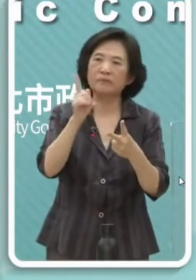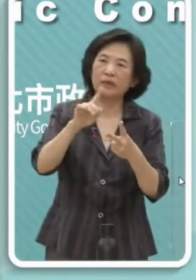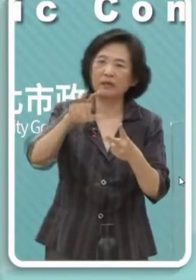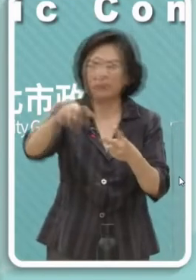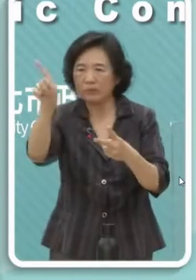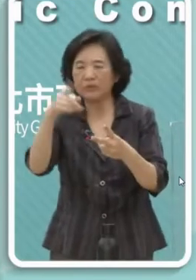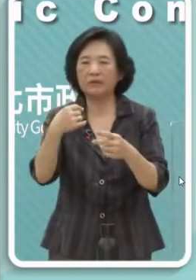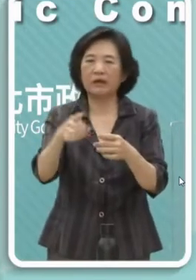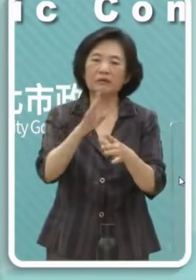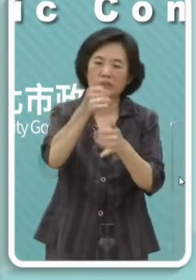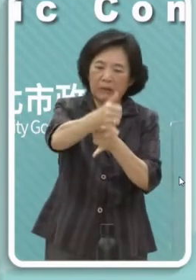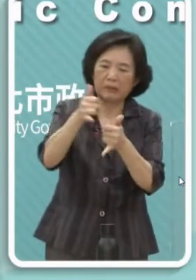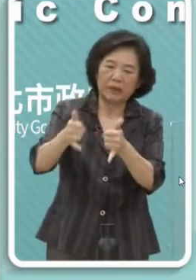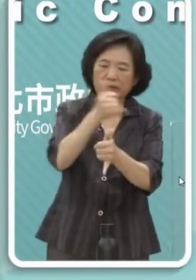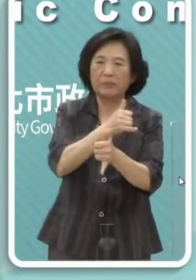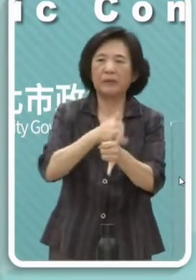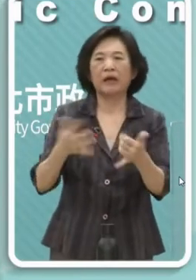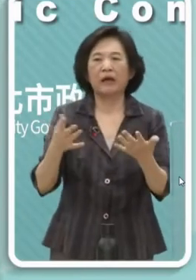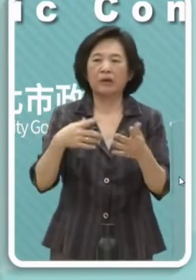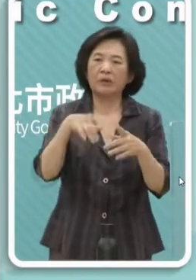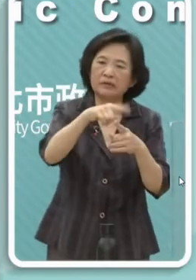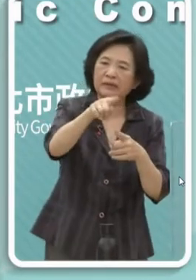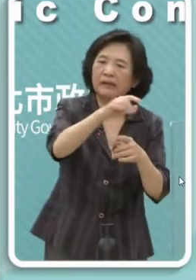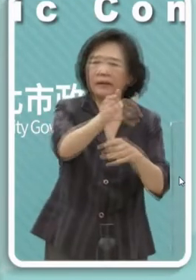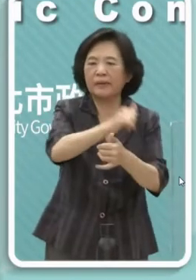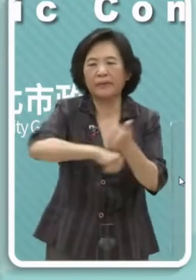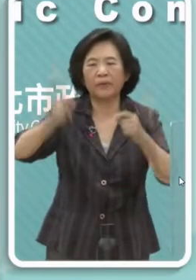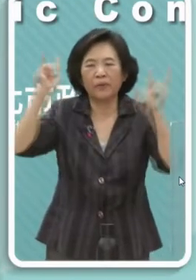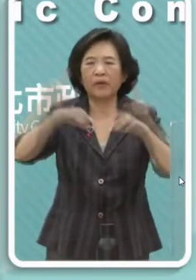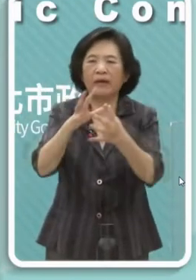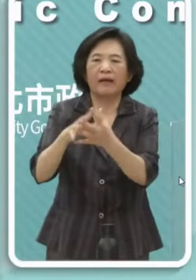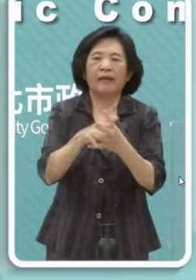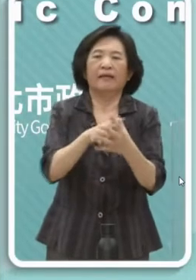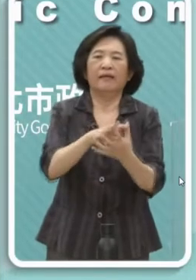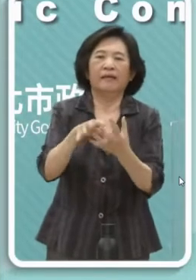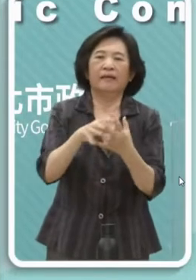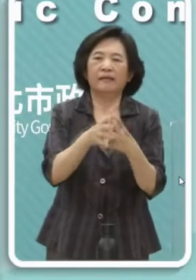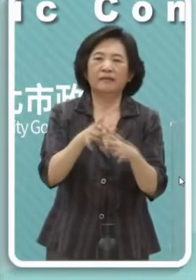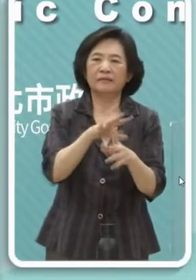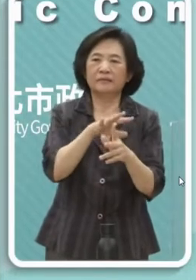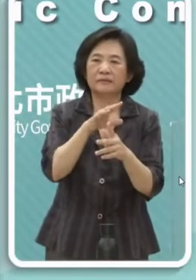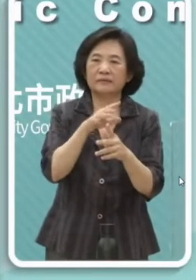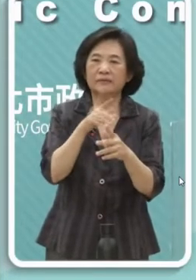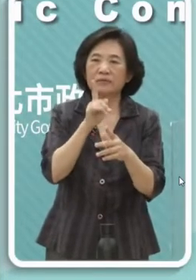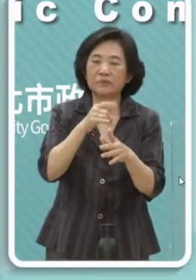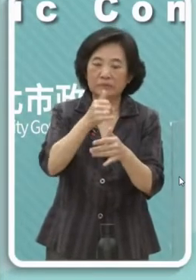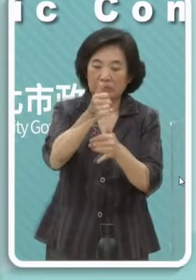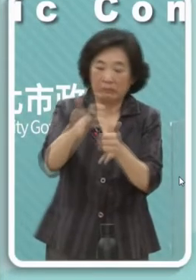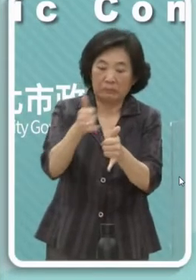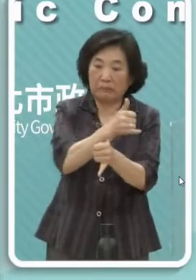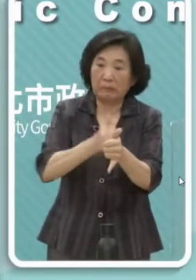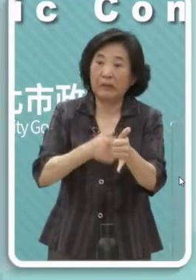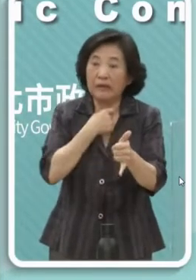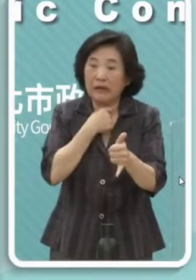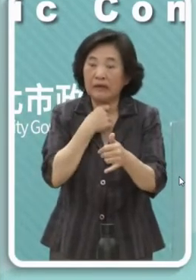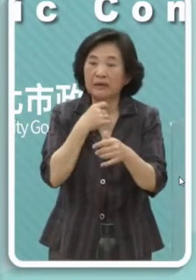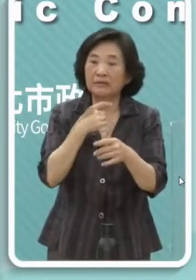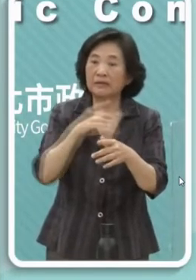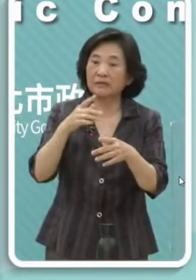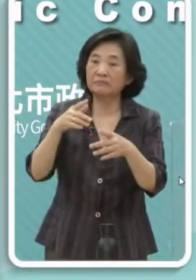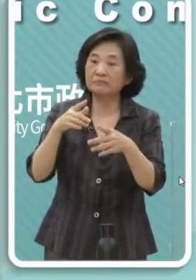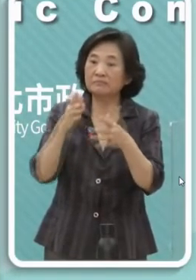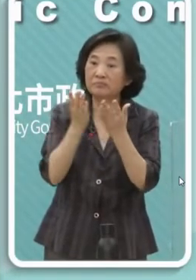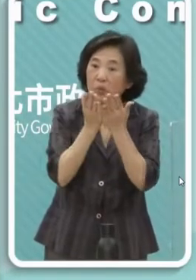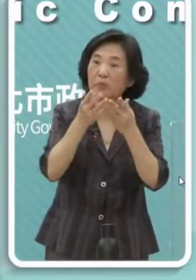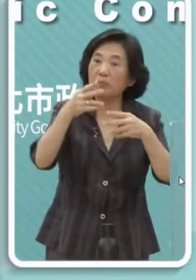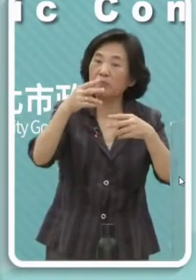太切实际的，那下课都完成一堆，你知道吗？所以很困难的，你知道吗？所以这个还是很明显的，那数量比较多。不过